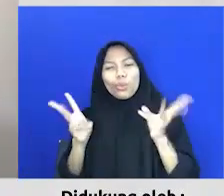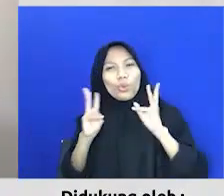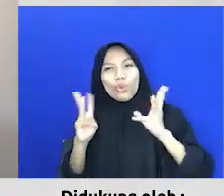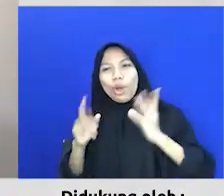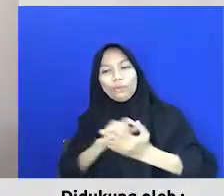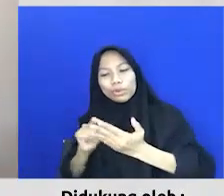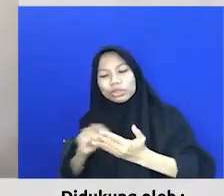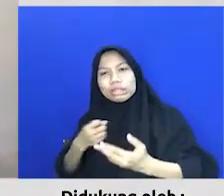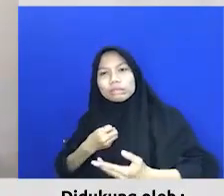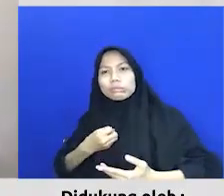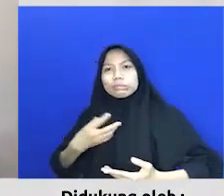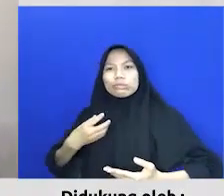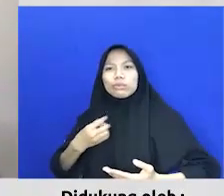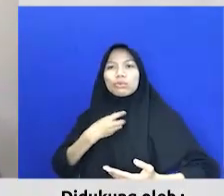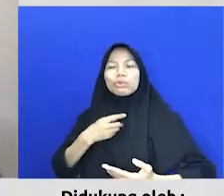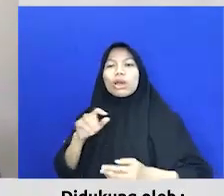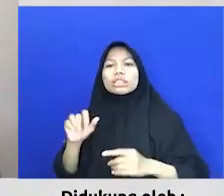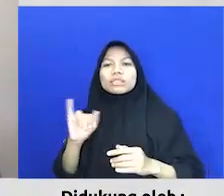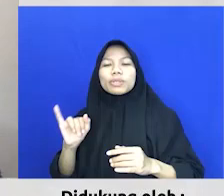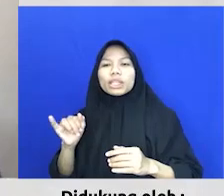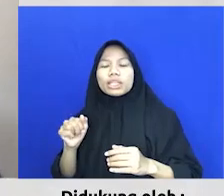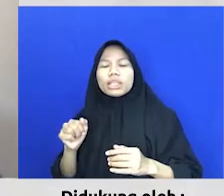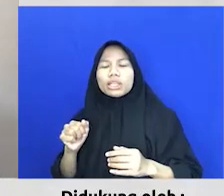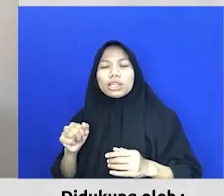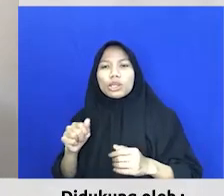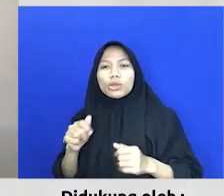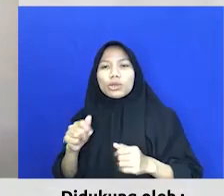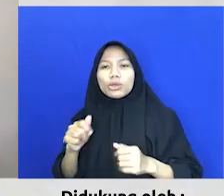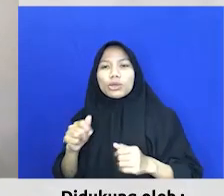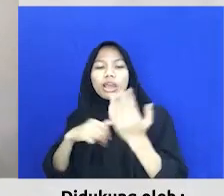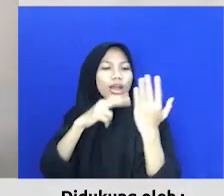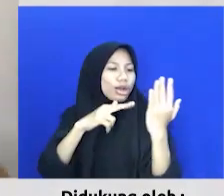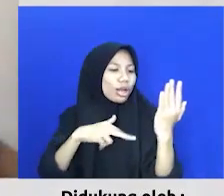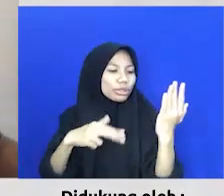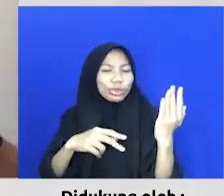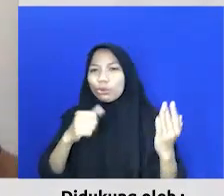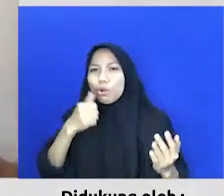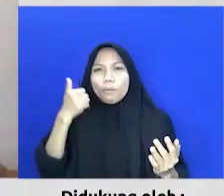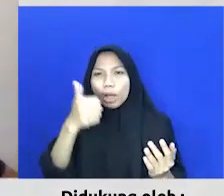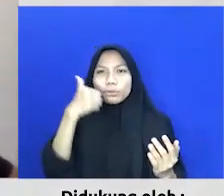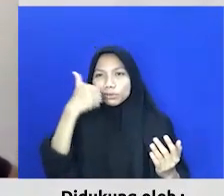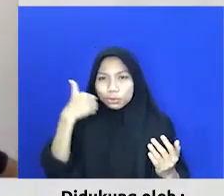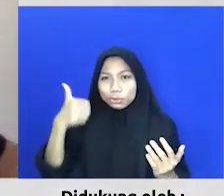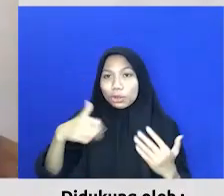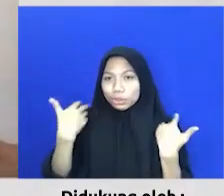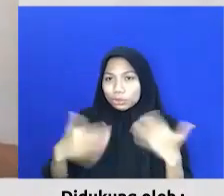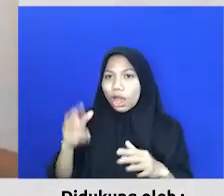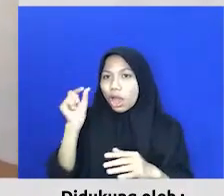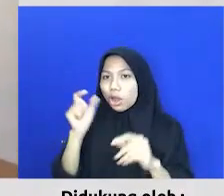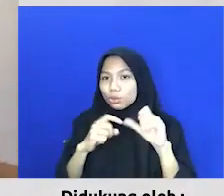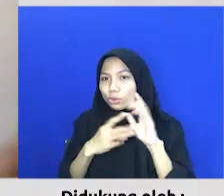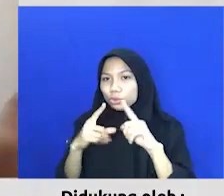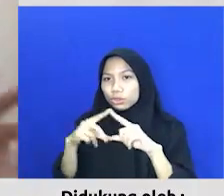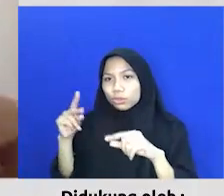Indonesia bersepatu roda memakai celana yang cukup pendek di tengah laki-laki yang memakai sarung dan kopiah